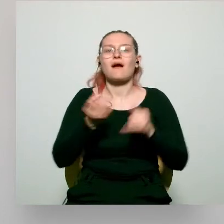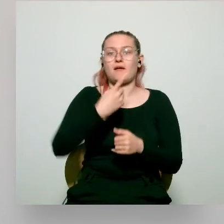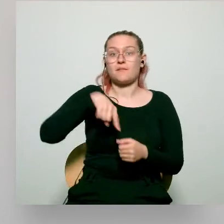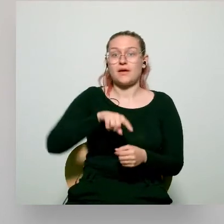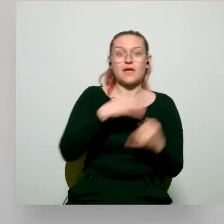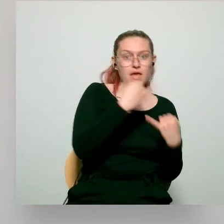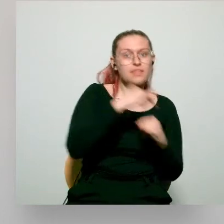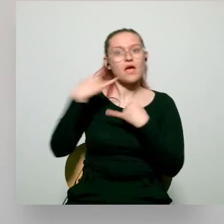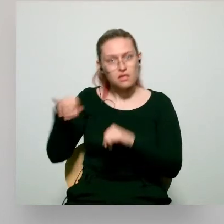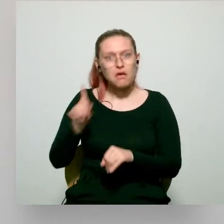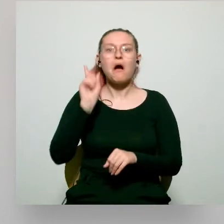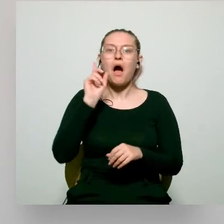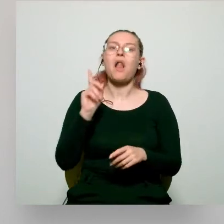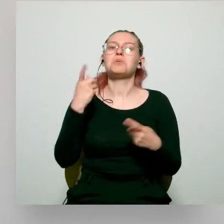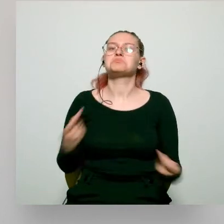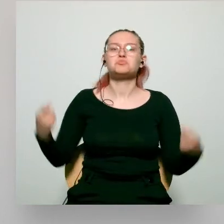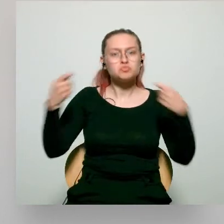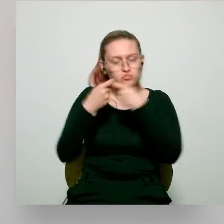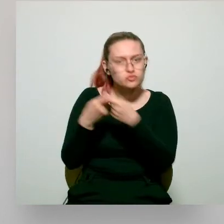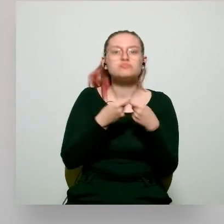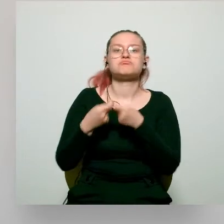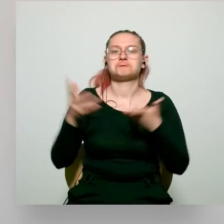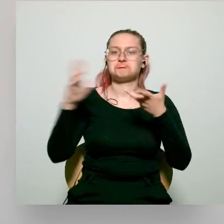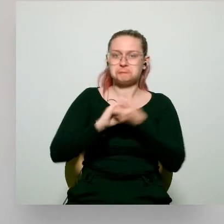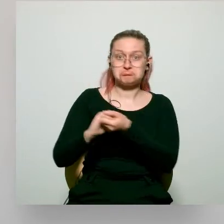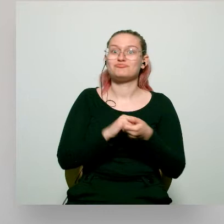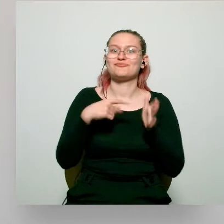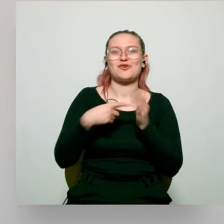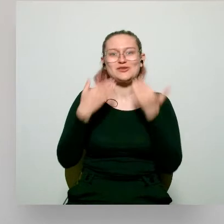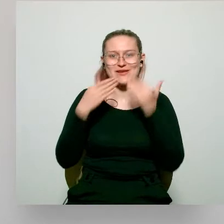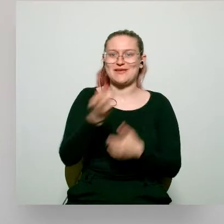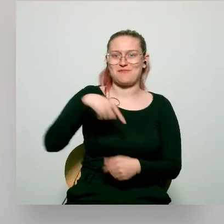Właśnie dlatego potrafimy trzymać się razem wspólnie.